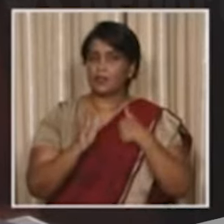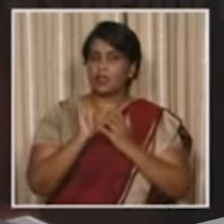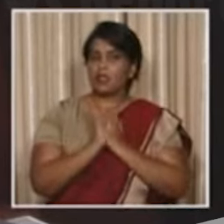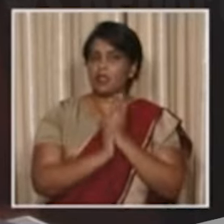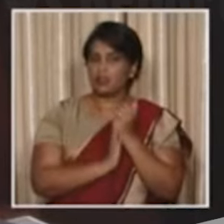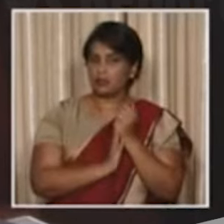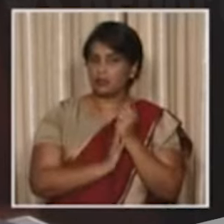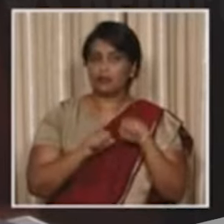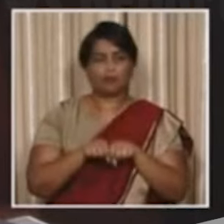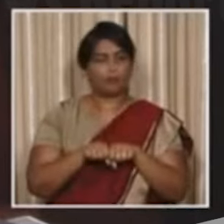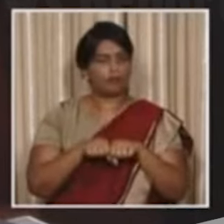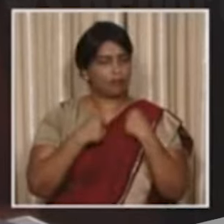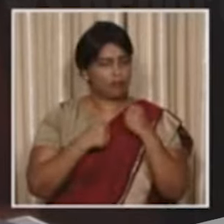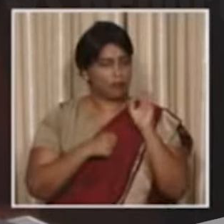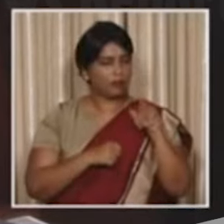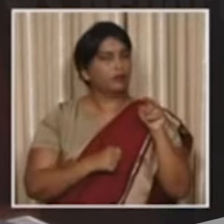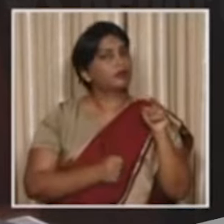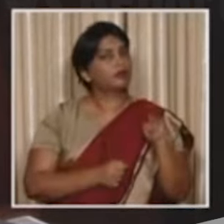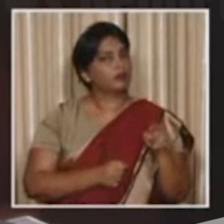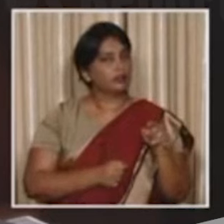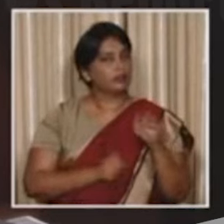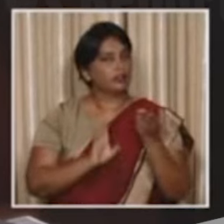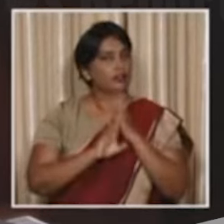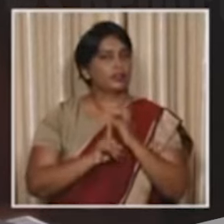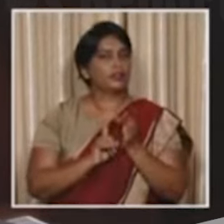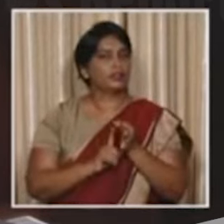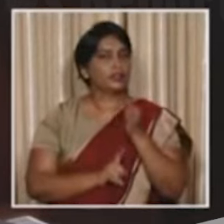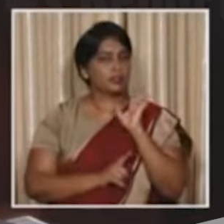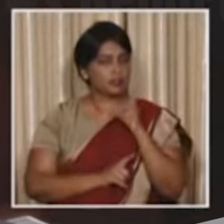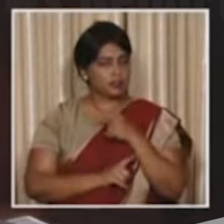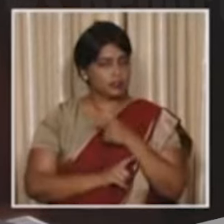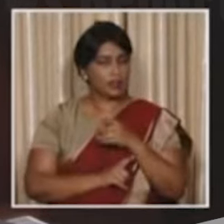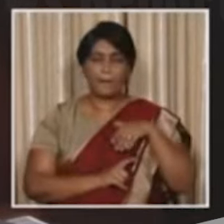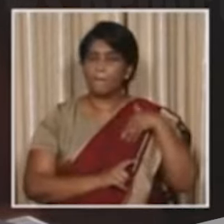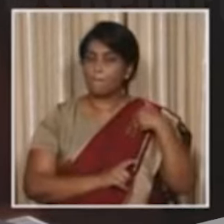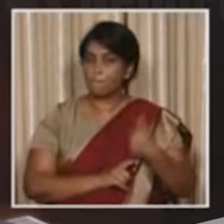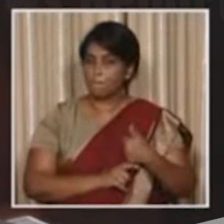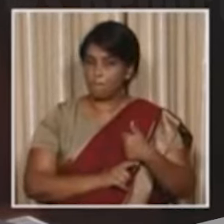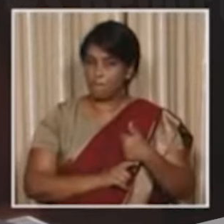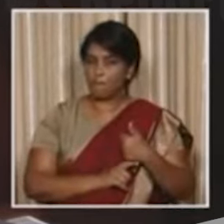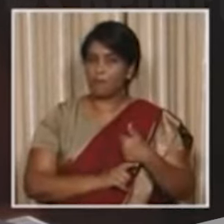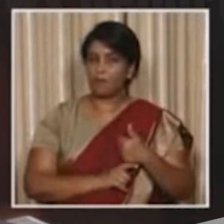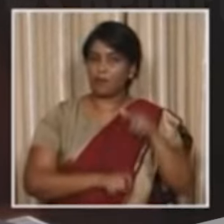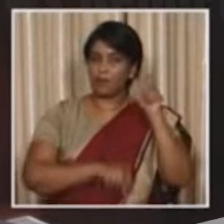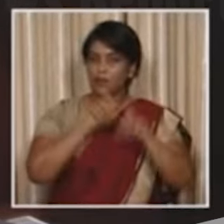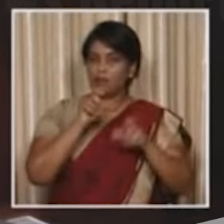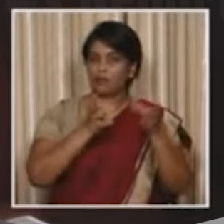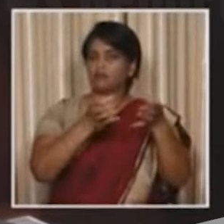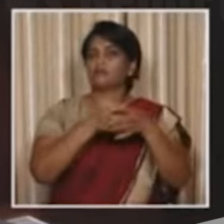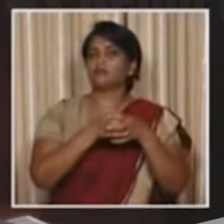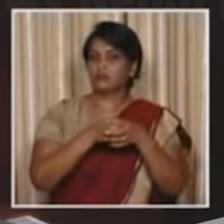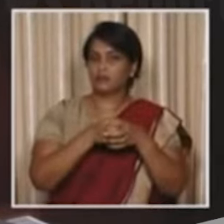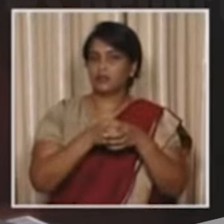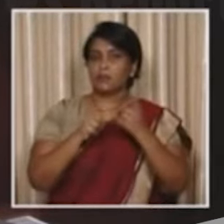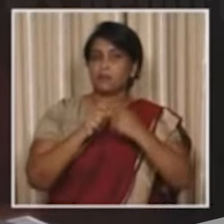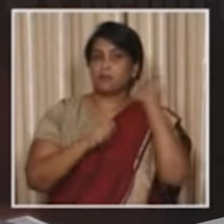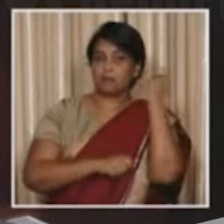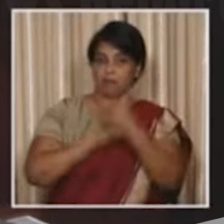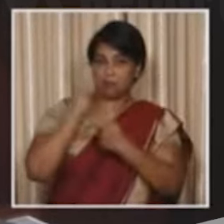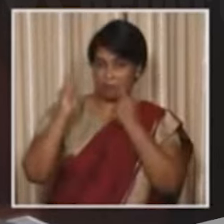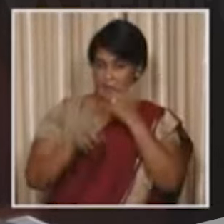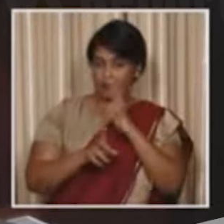අයිතිවාසිකම් උල්ලංඝනය කරයි කියලා හිටපු ජනාධිපතිවරයා ප්‍රමුඛ නිලධාරීන් කොට්ටාසයකට වන්දි ගෙවන්න සිද්ධ